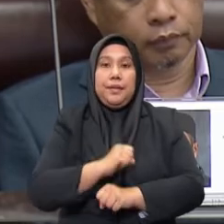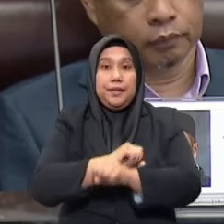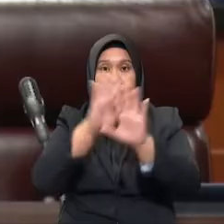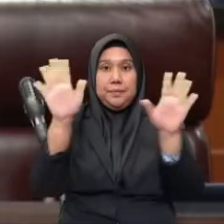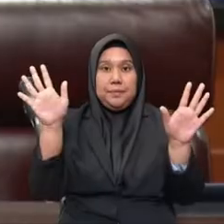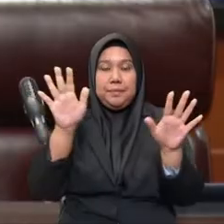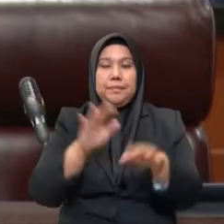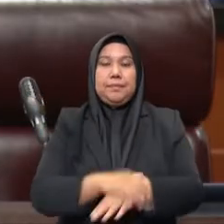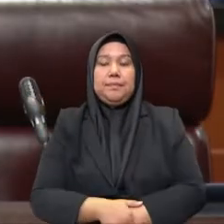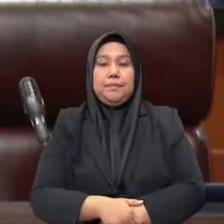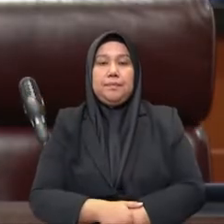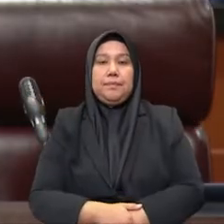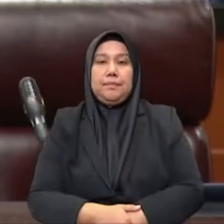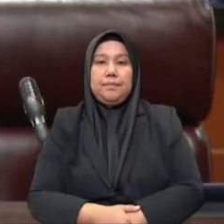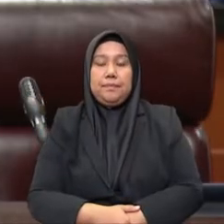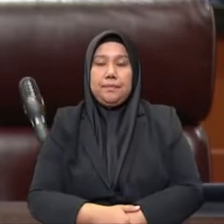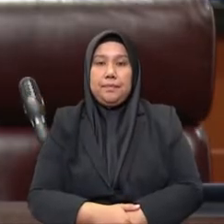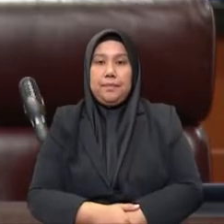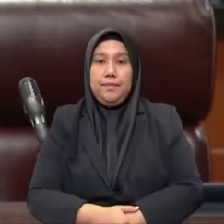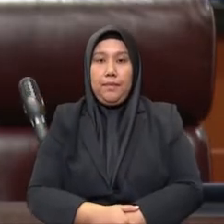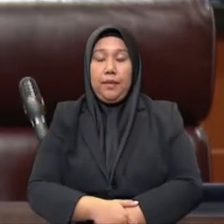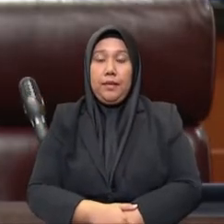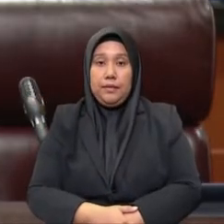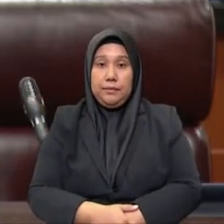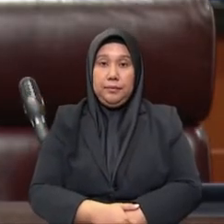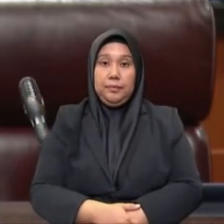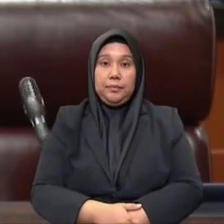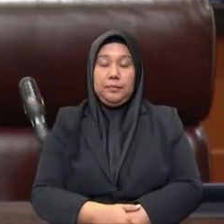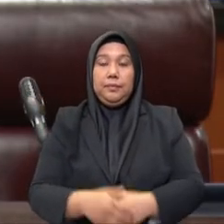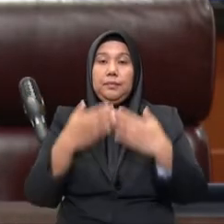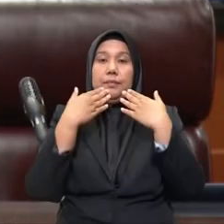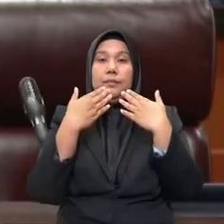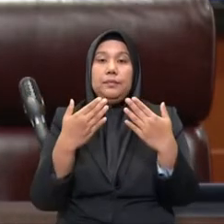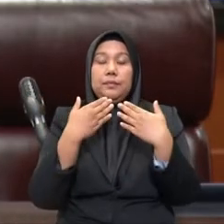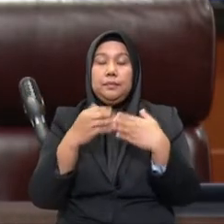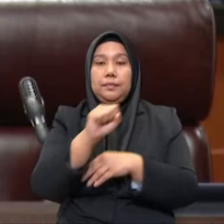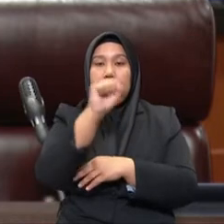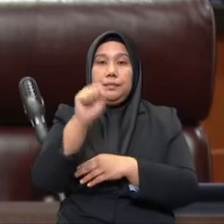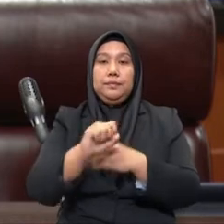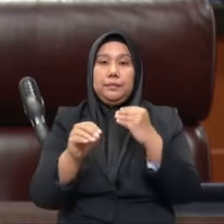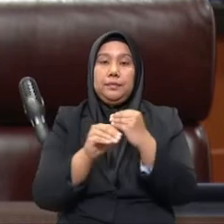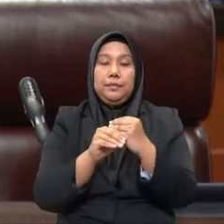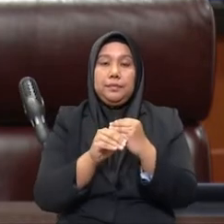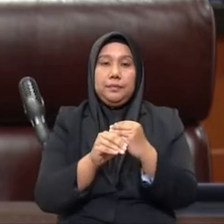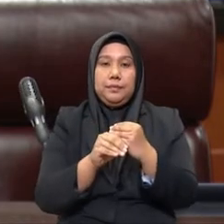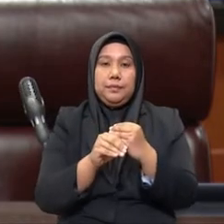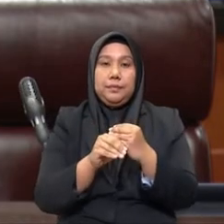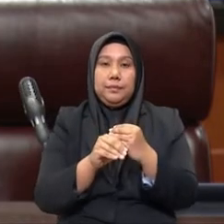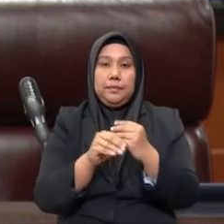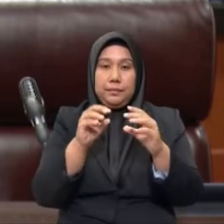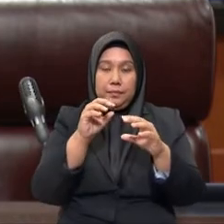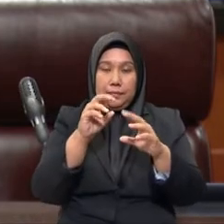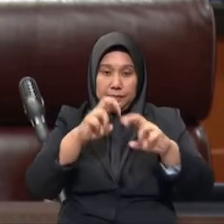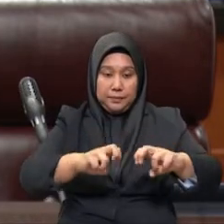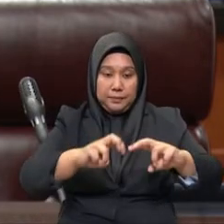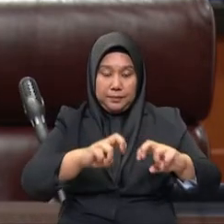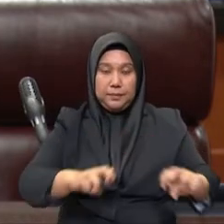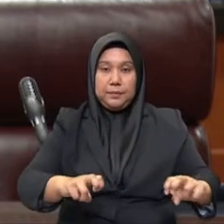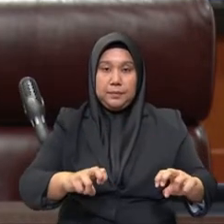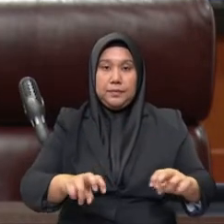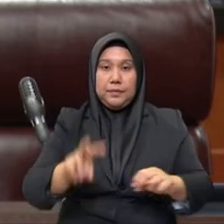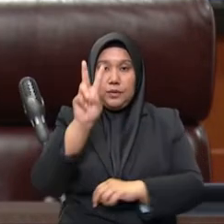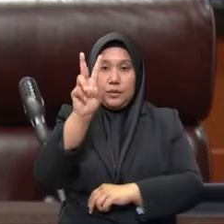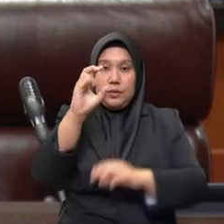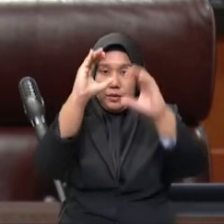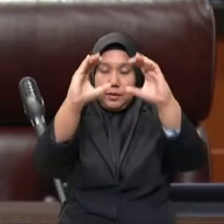Terima kasih atas soalan tambahan. Okey, dalam kajian kita, kita ada dua